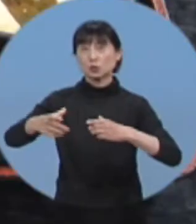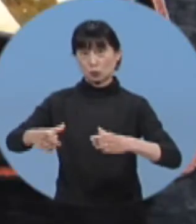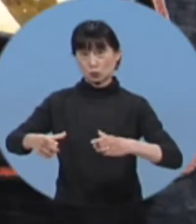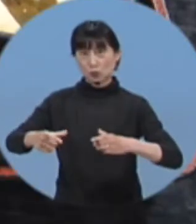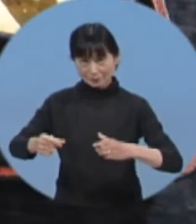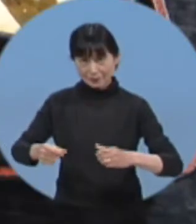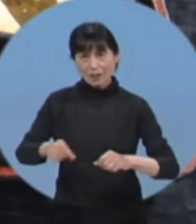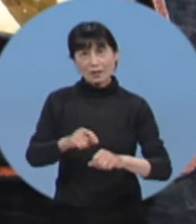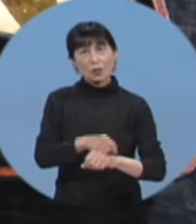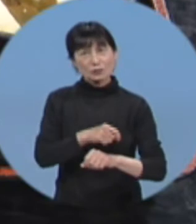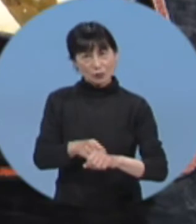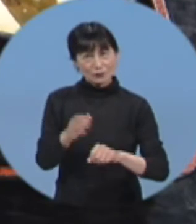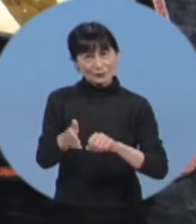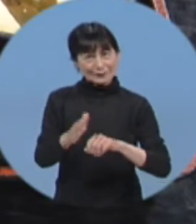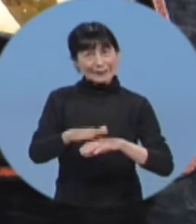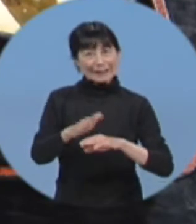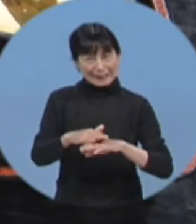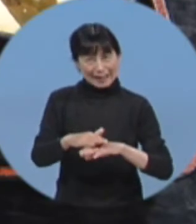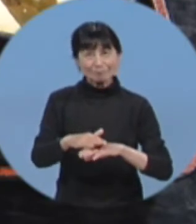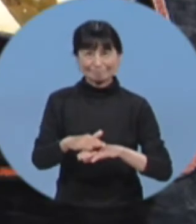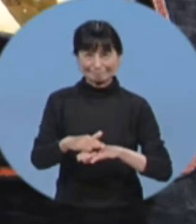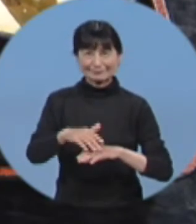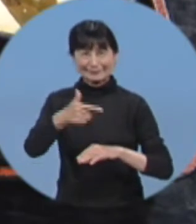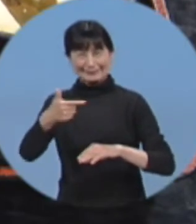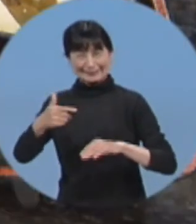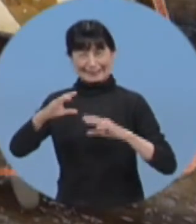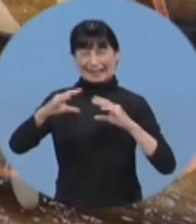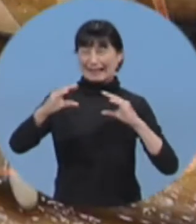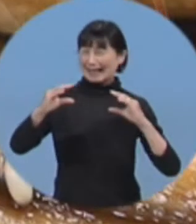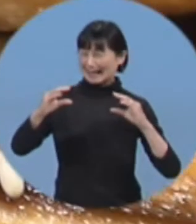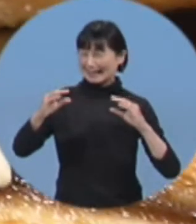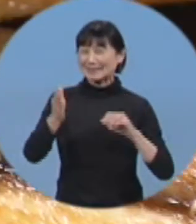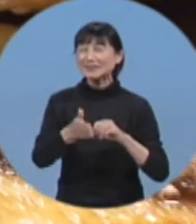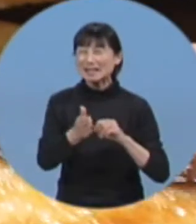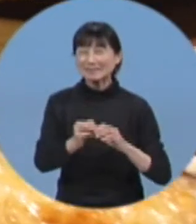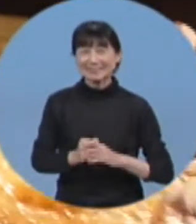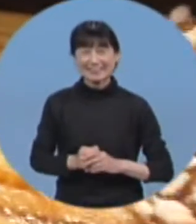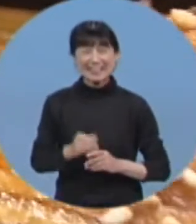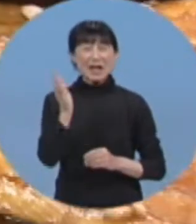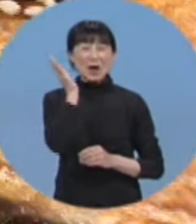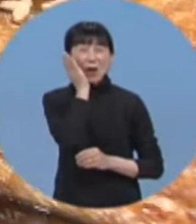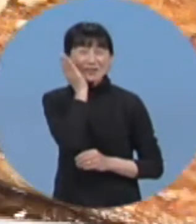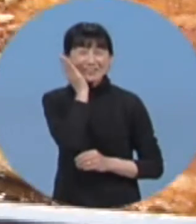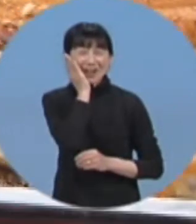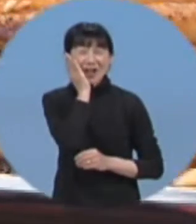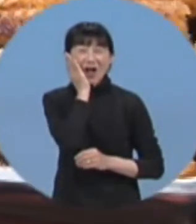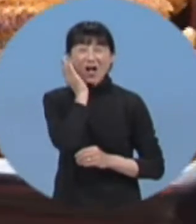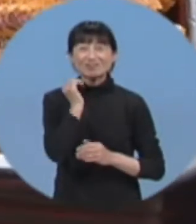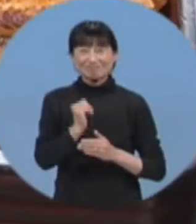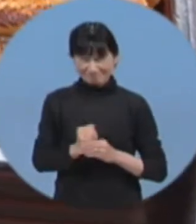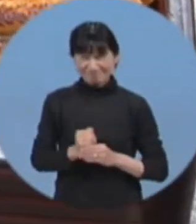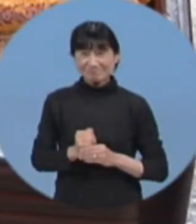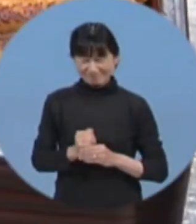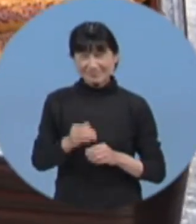まあ、うち独特の作り方なんで、結構ふっくらして柔らかく作ってあります。 美味しそう。アナ